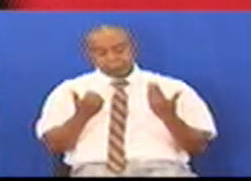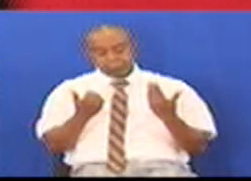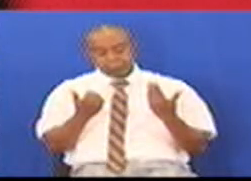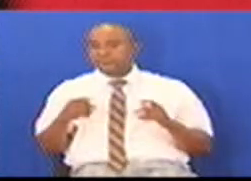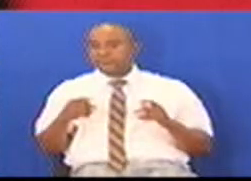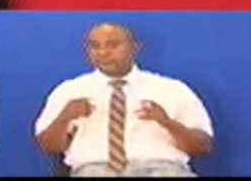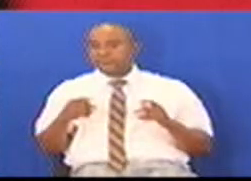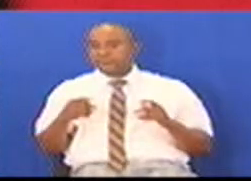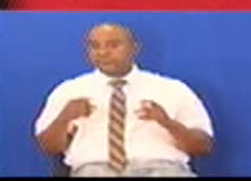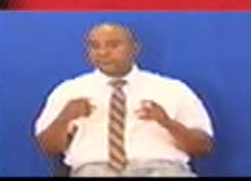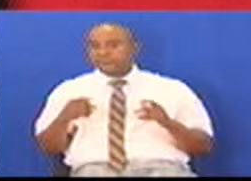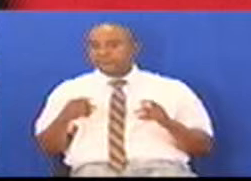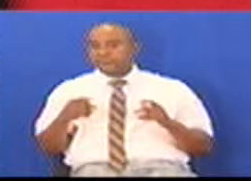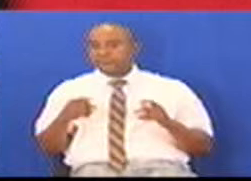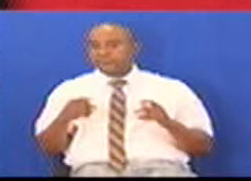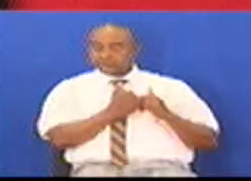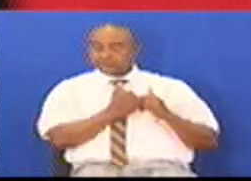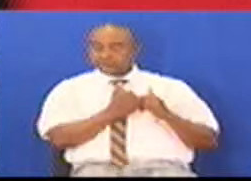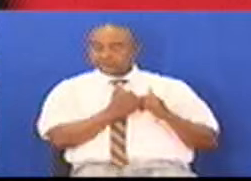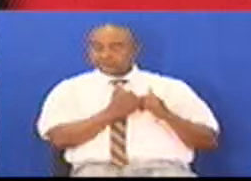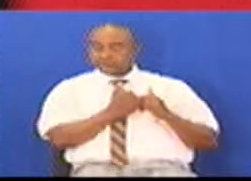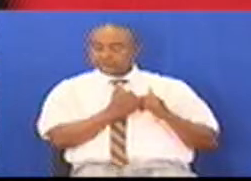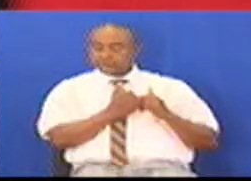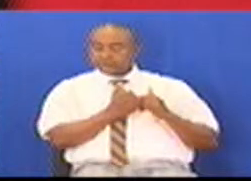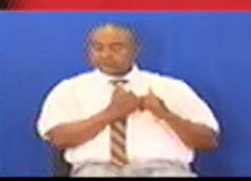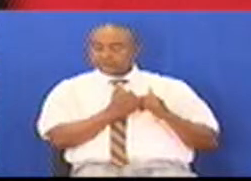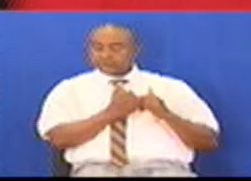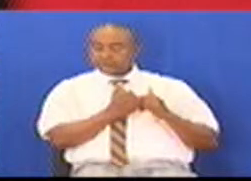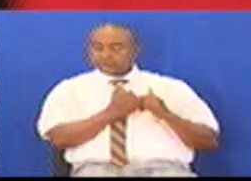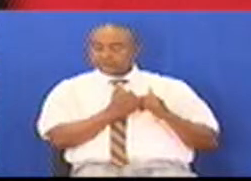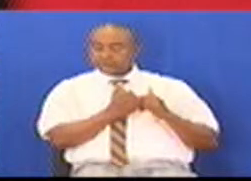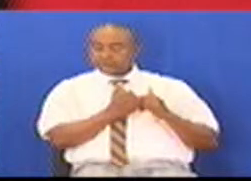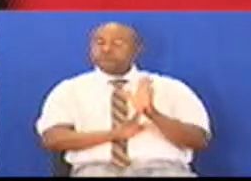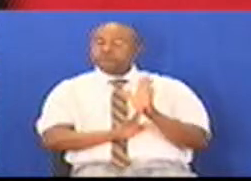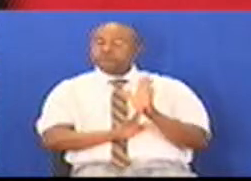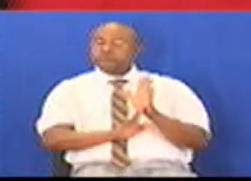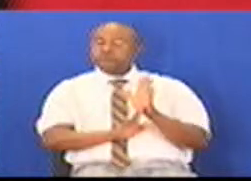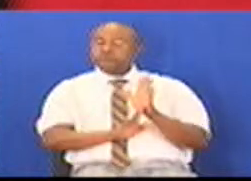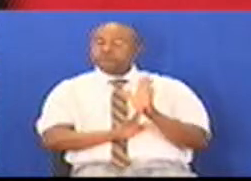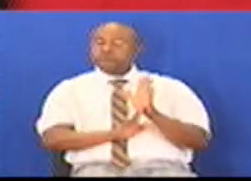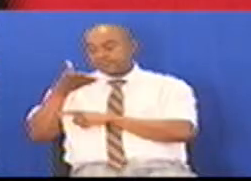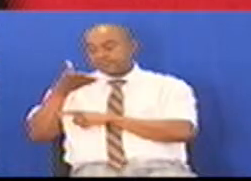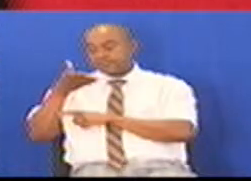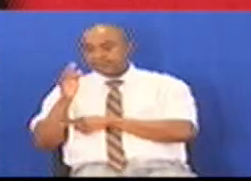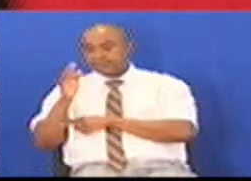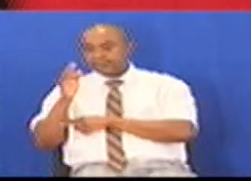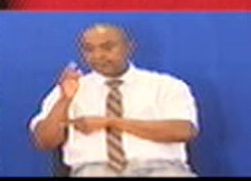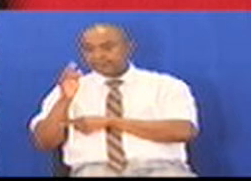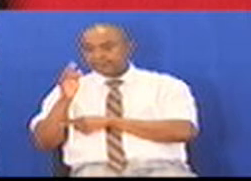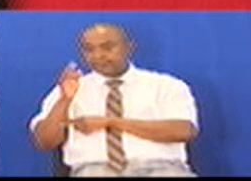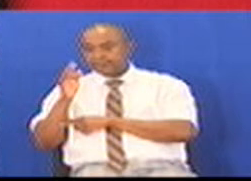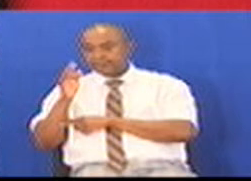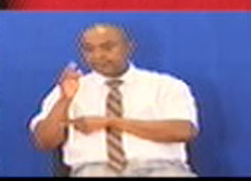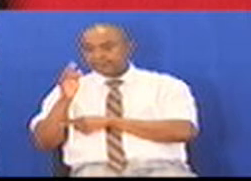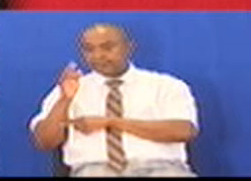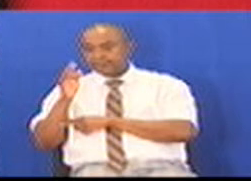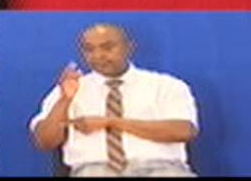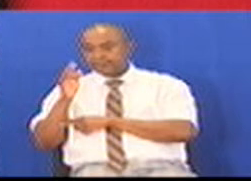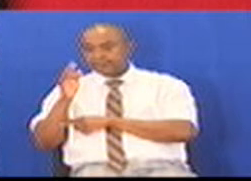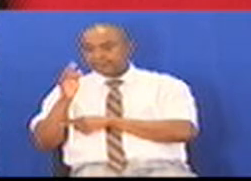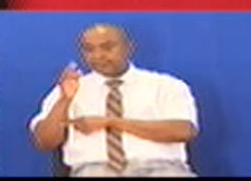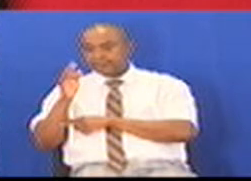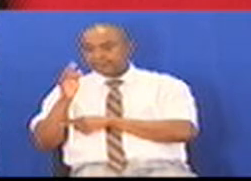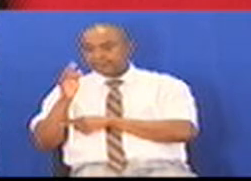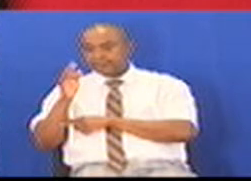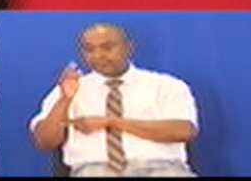marekebisho yalilenga kuchochea kasi ya ukuaji wa uchumi hususan katika sekta ya kilimo na viwanda. Serikali kwa uamuzi wake wa busara